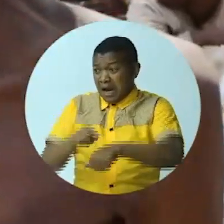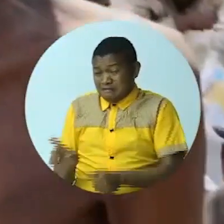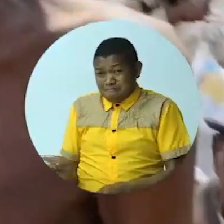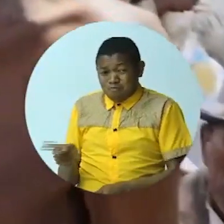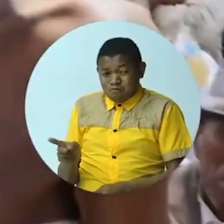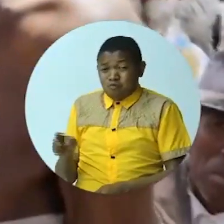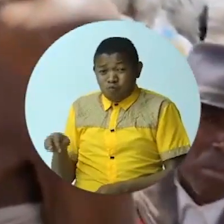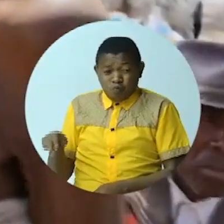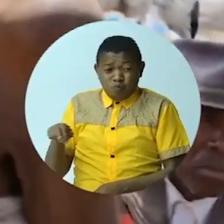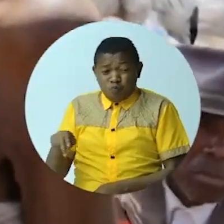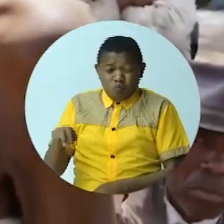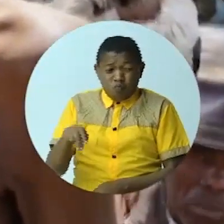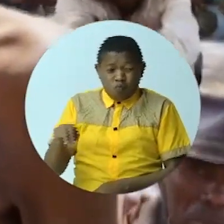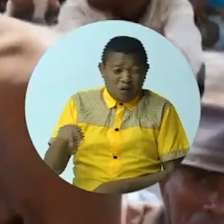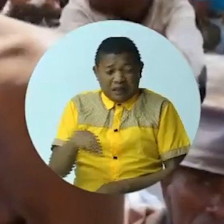mandeha tongotra na mandeha sarety